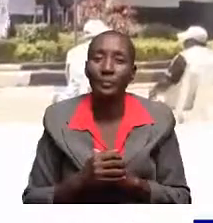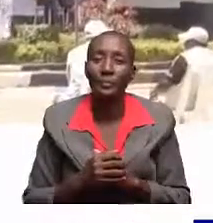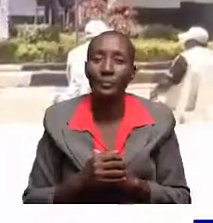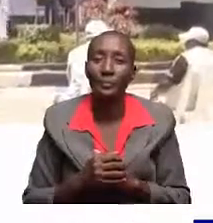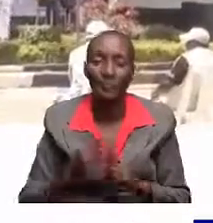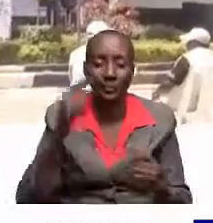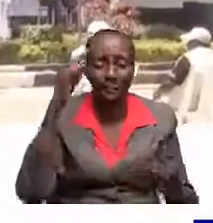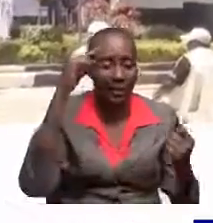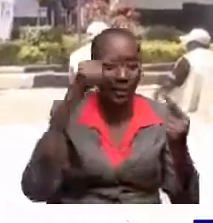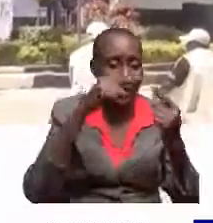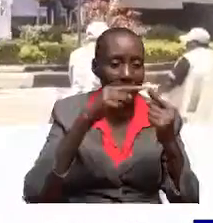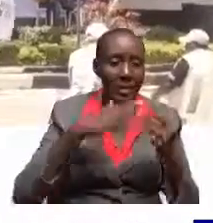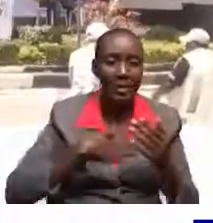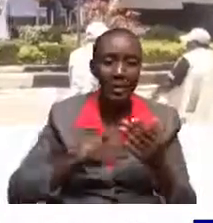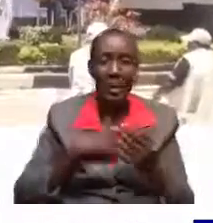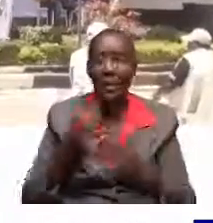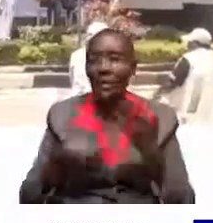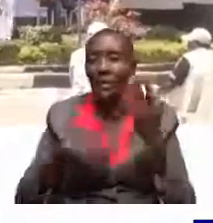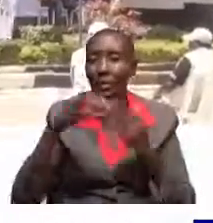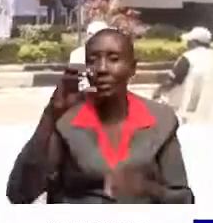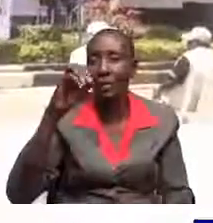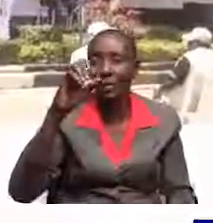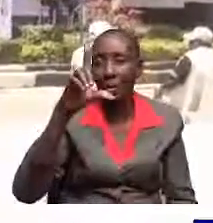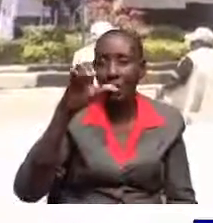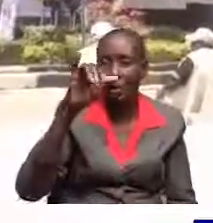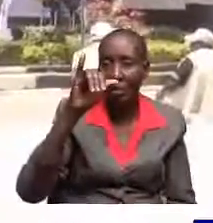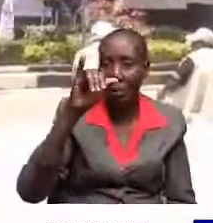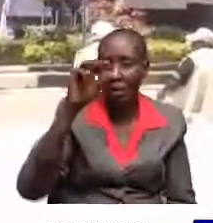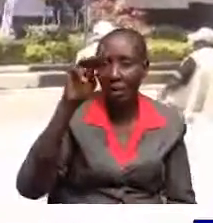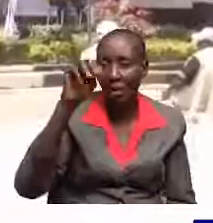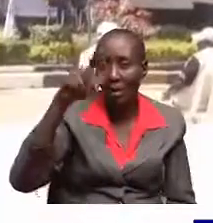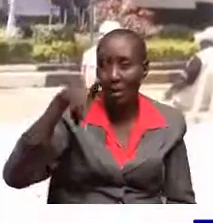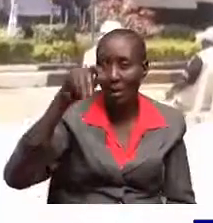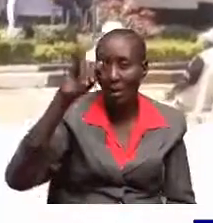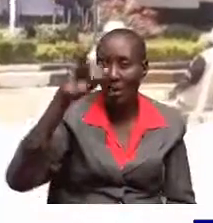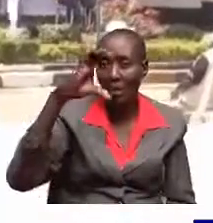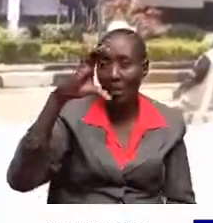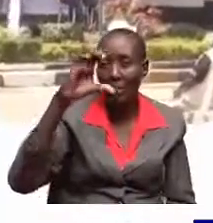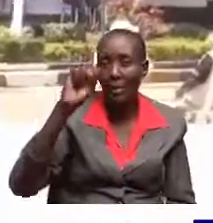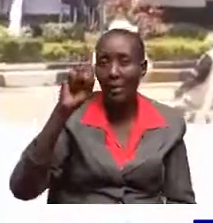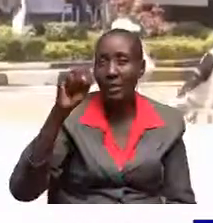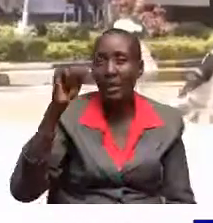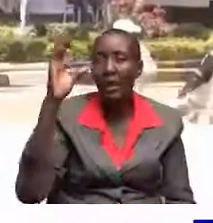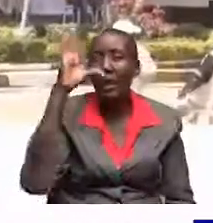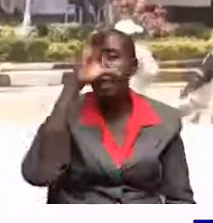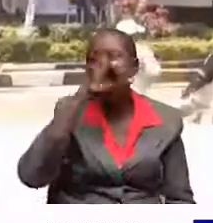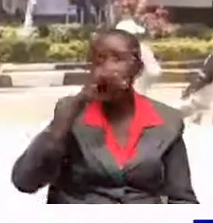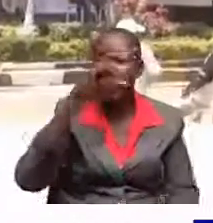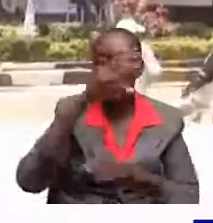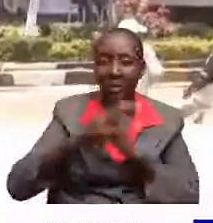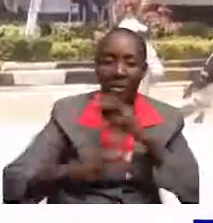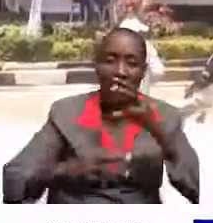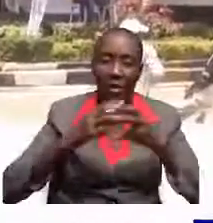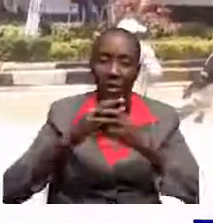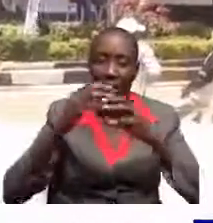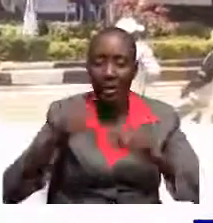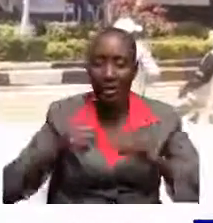This year in the Olympics, we'll miss world championship a little bit. Number Mungu anisaidie kwa Olympics, nisi